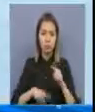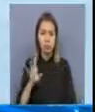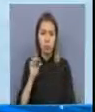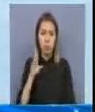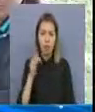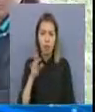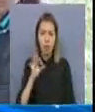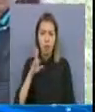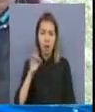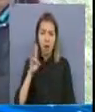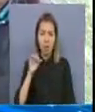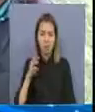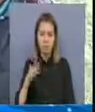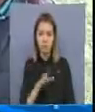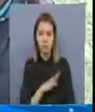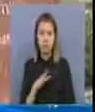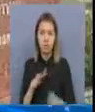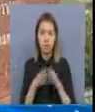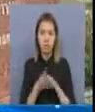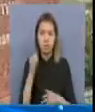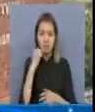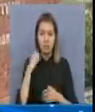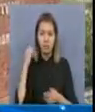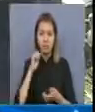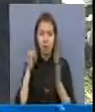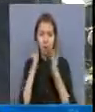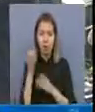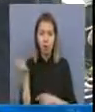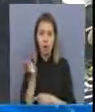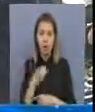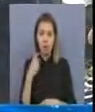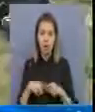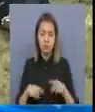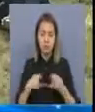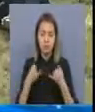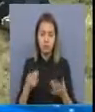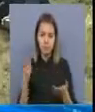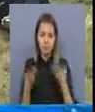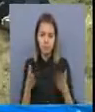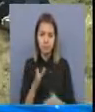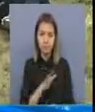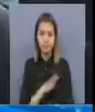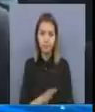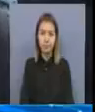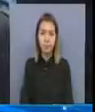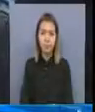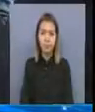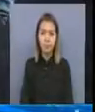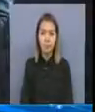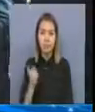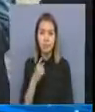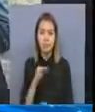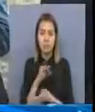сөресі мен Қойта Салдай сор. Мамыр жайлауындағы ескі моллардың басында болып, бабалар рухына бағыштап Құран оқыды. Бірінші